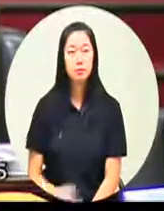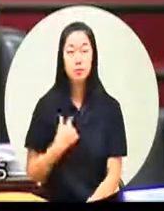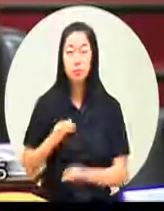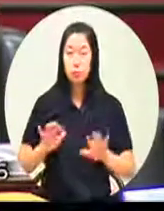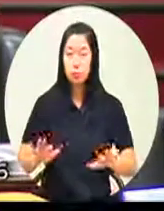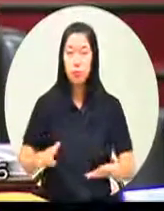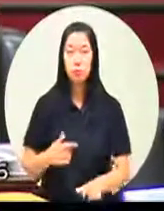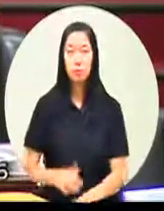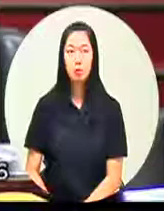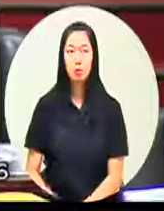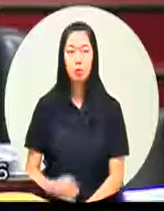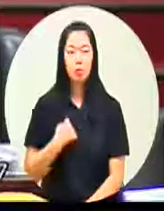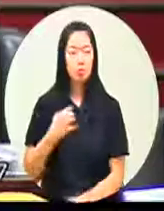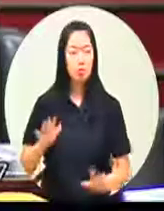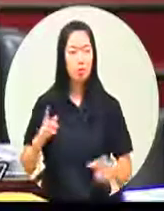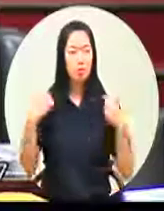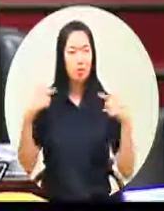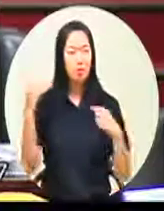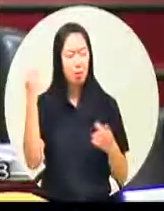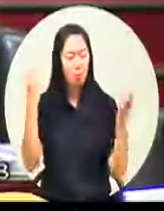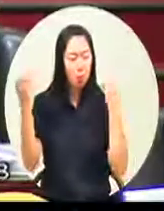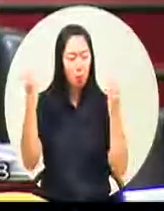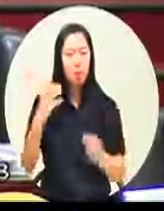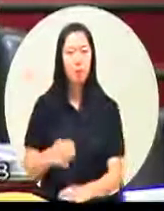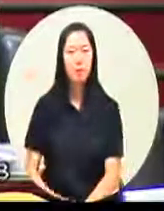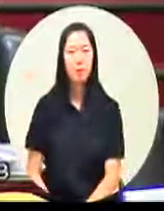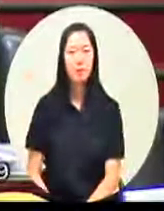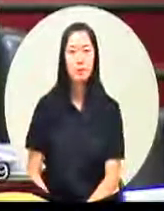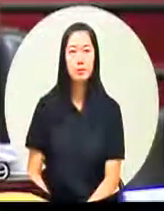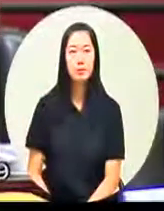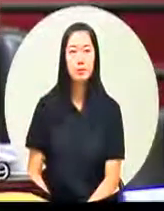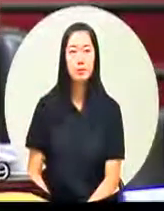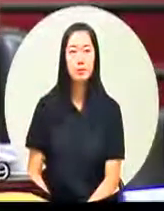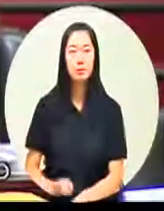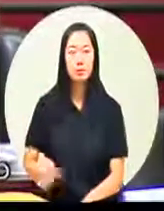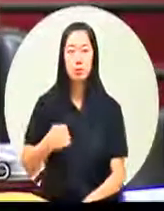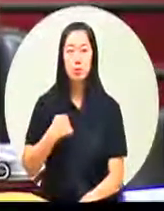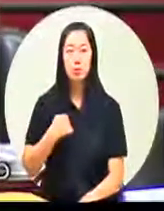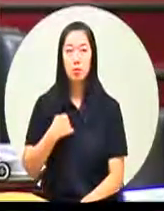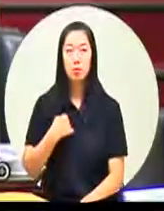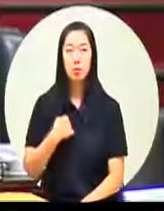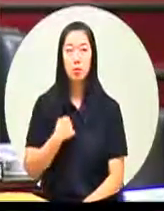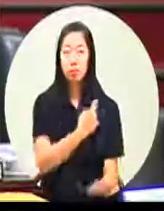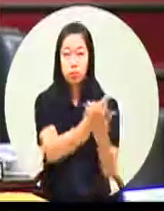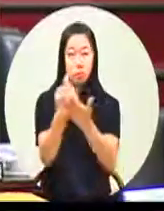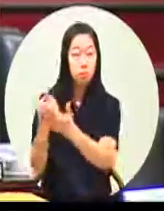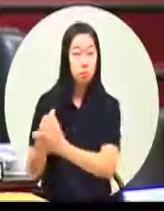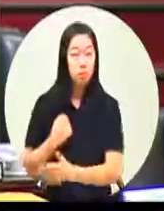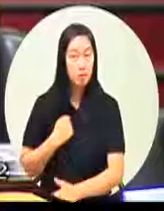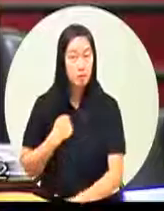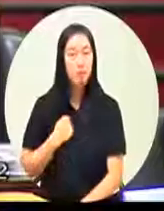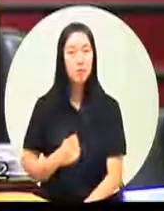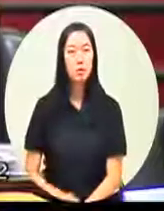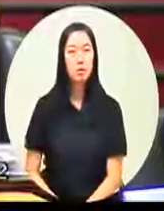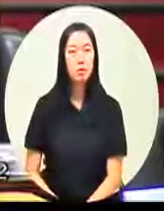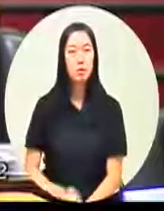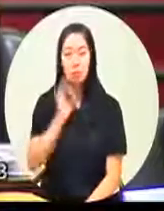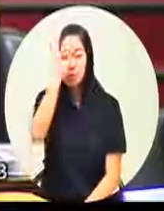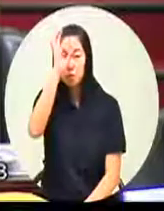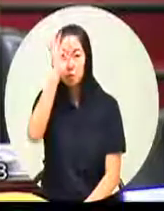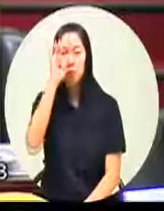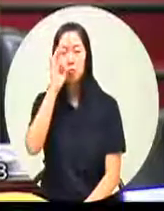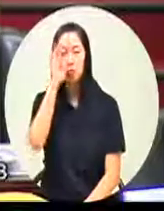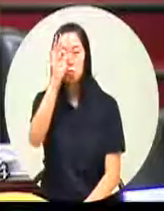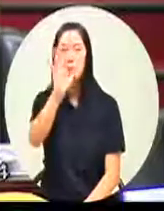我回去我经常听到这些话，我这一个狮子头的大家都知道，大家都看过